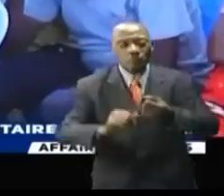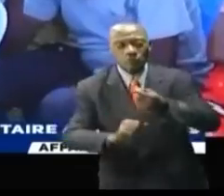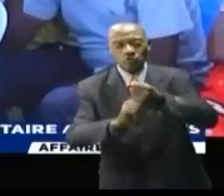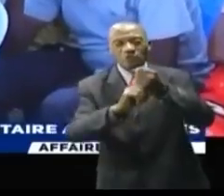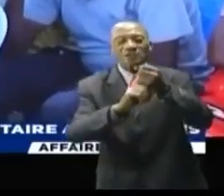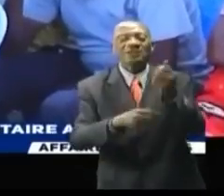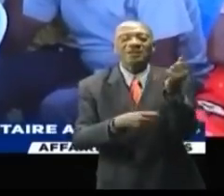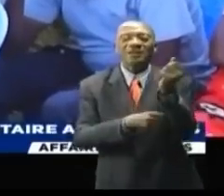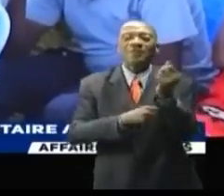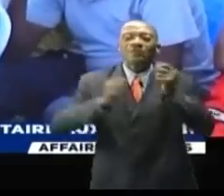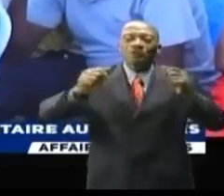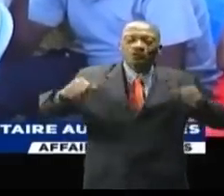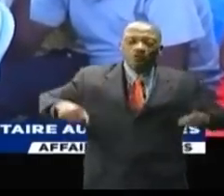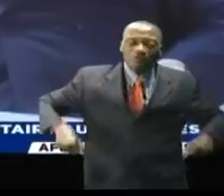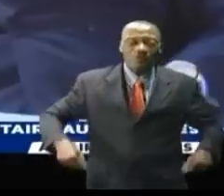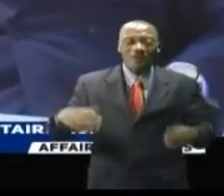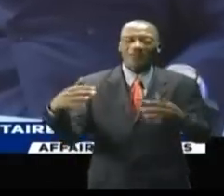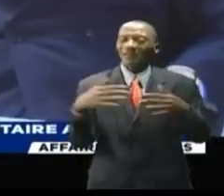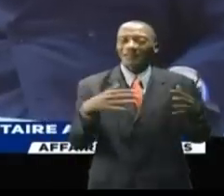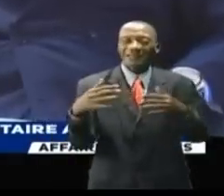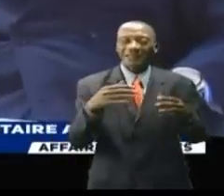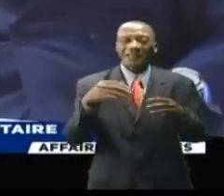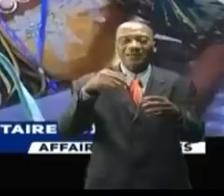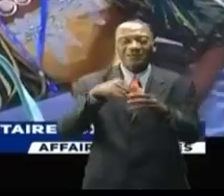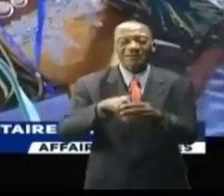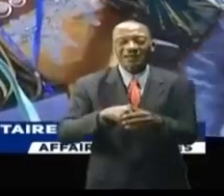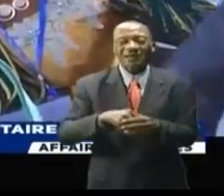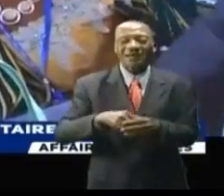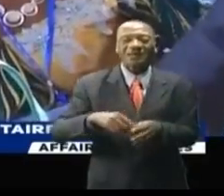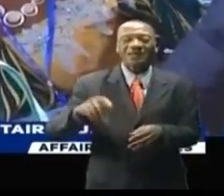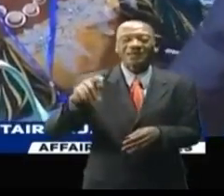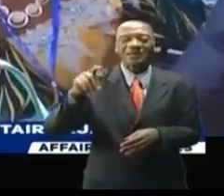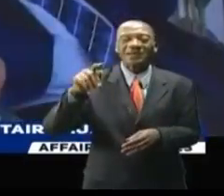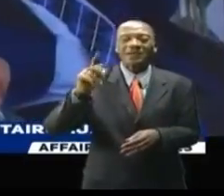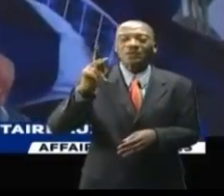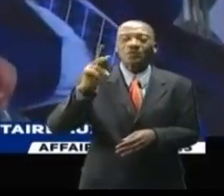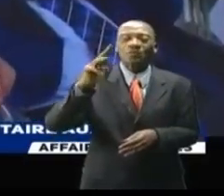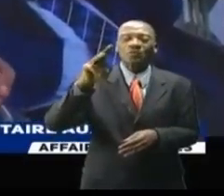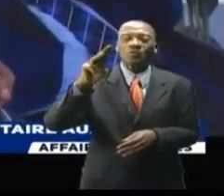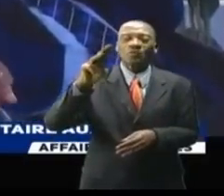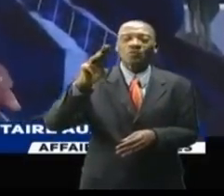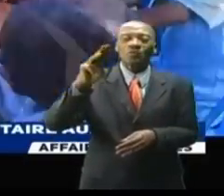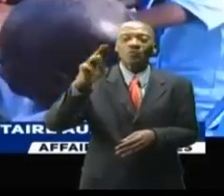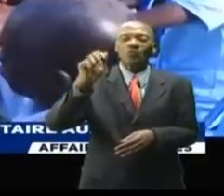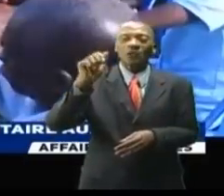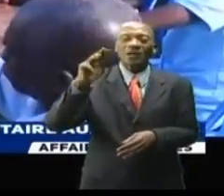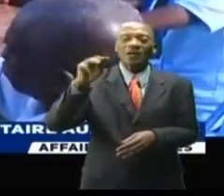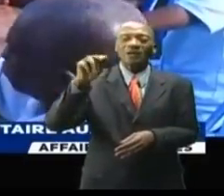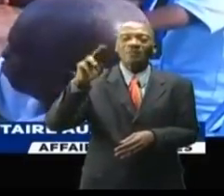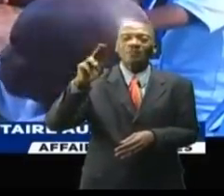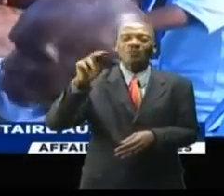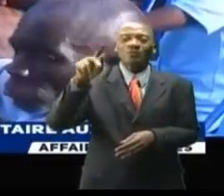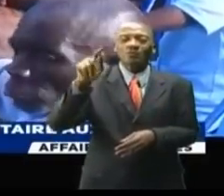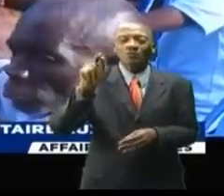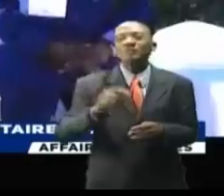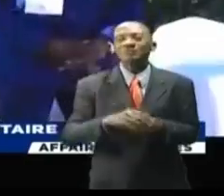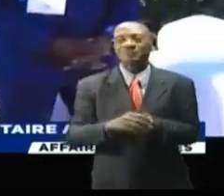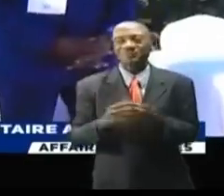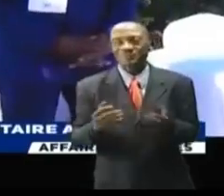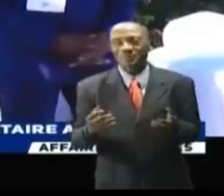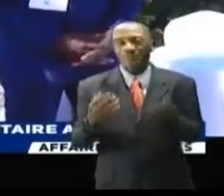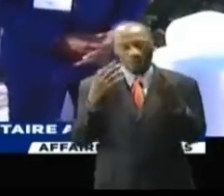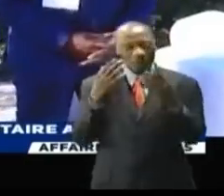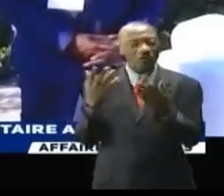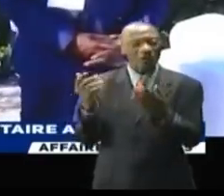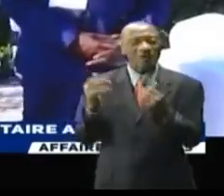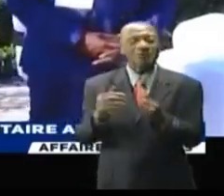de Limété, 16e rue industrielle, a servi de cadre pour la cérémonie de lancement de la chaîne de la solidarité SOS Grand